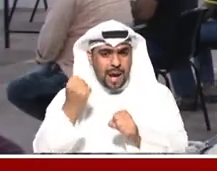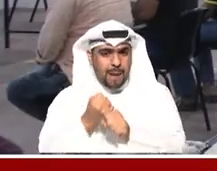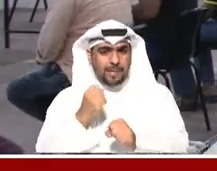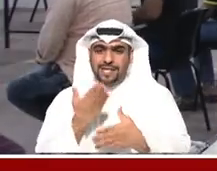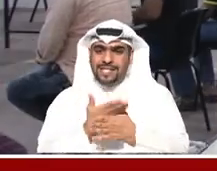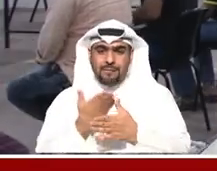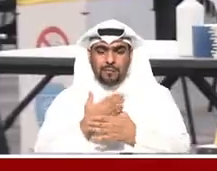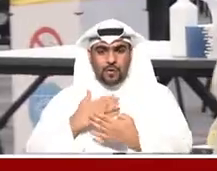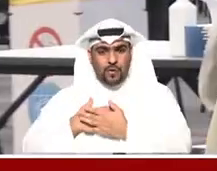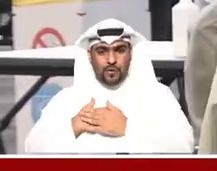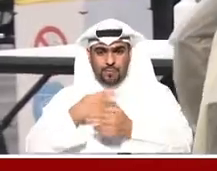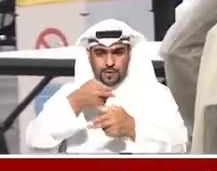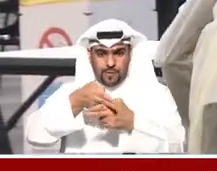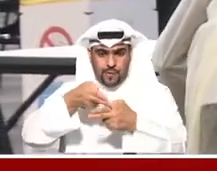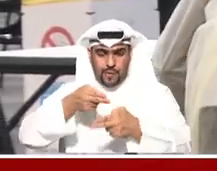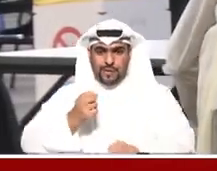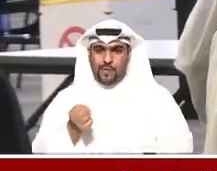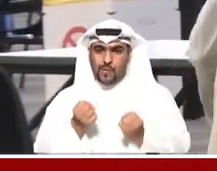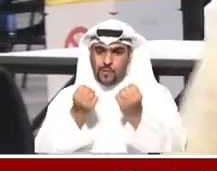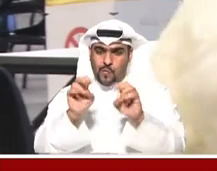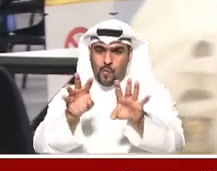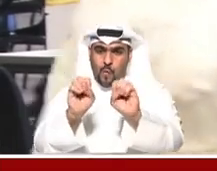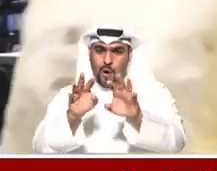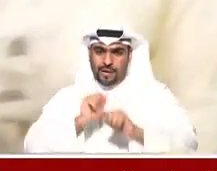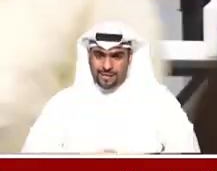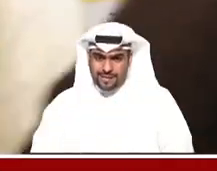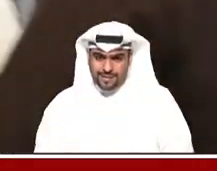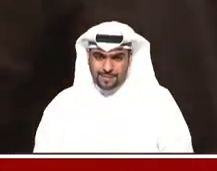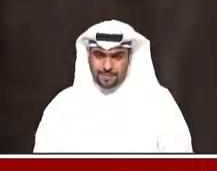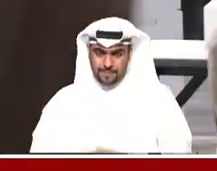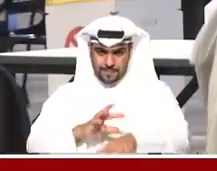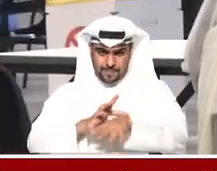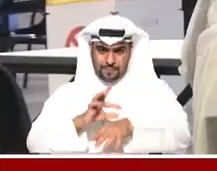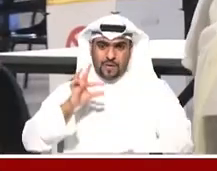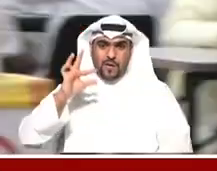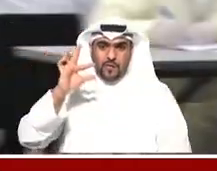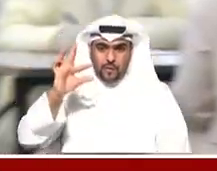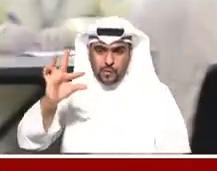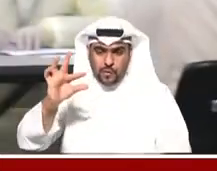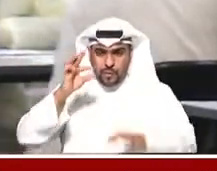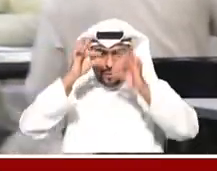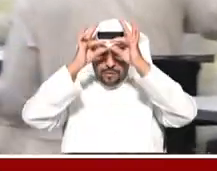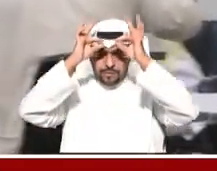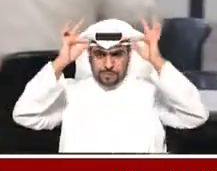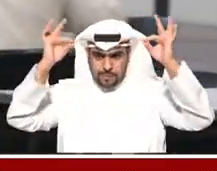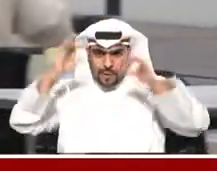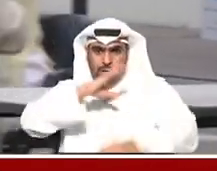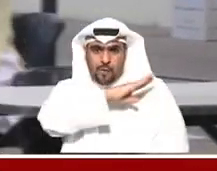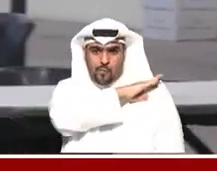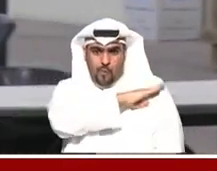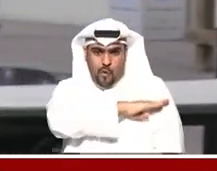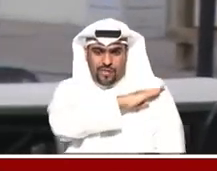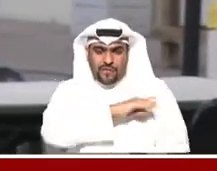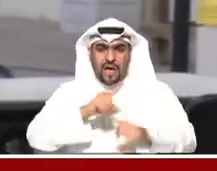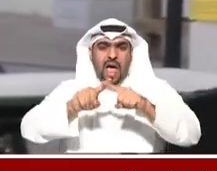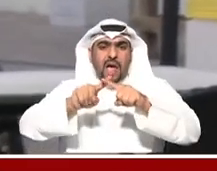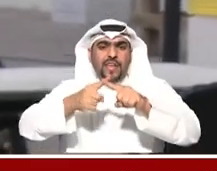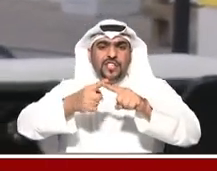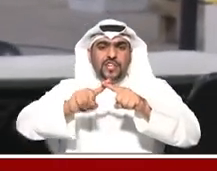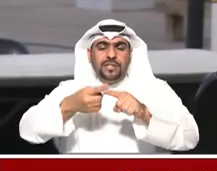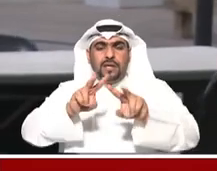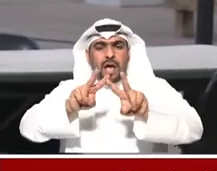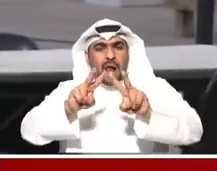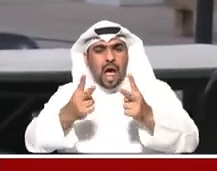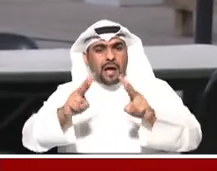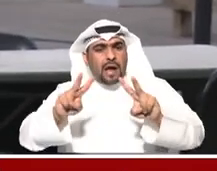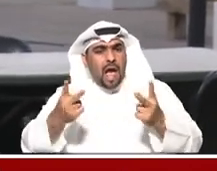ونحبها كثيرا. الأطباء والممرضون الوافدون في الصفوف الأولى من مختلف الجنسيات والتخصصات مستنفرون